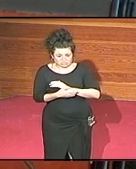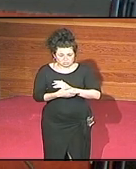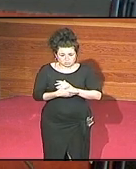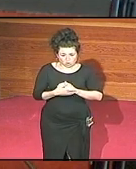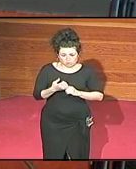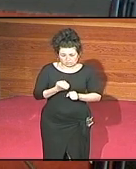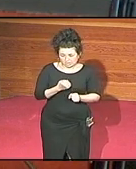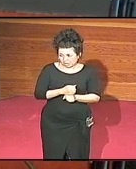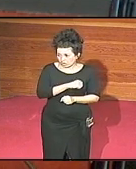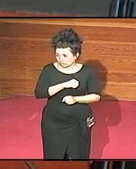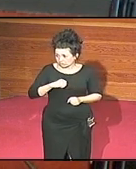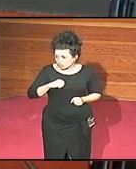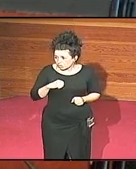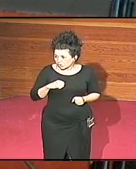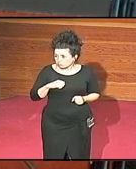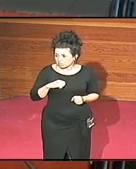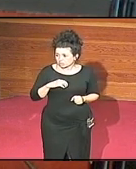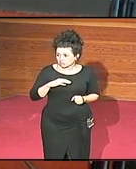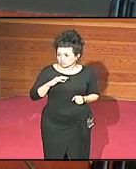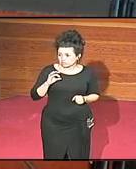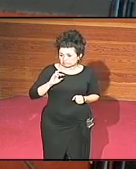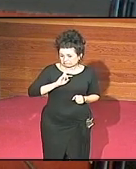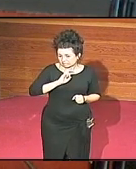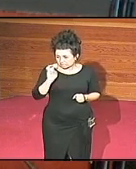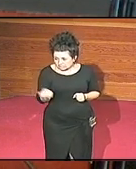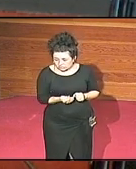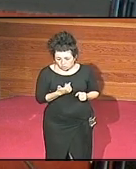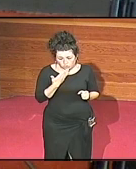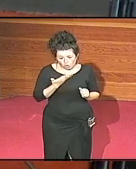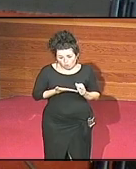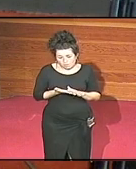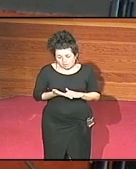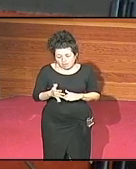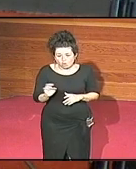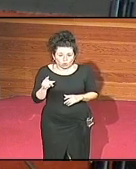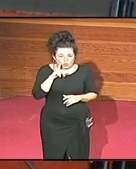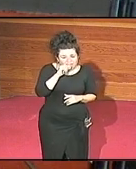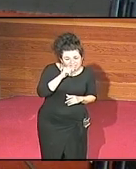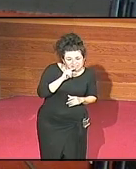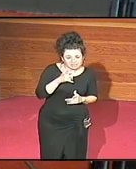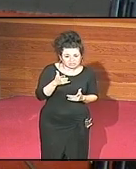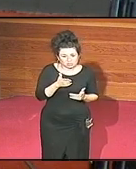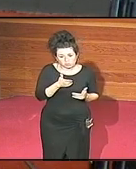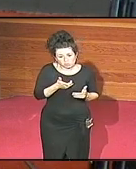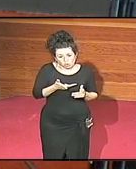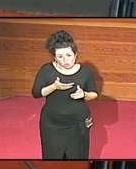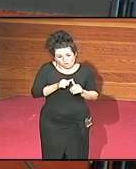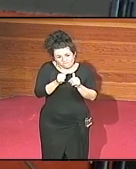Bueno, hori, bai. Ze joera dagoen adidez EITB-en edo